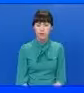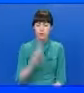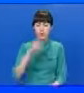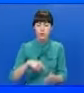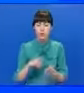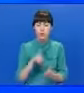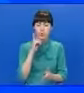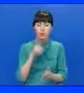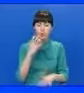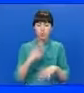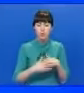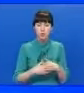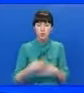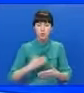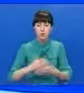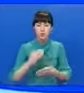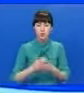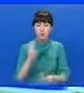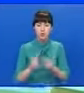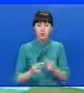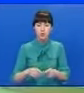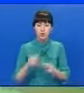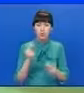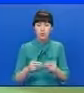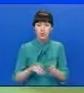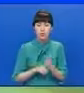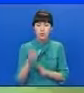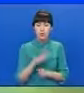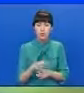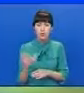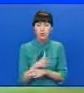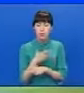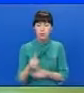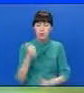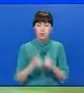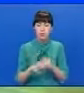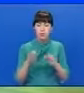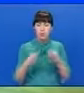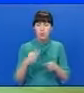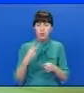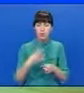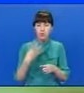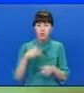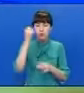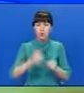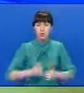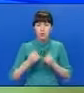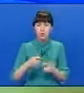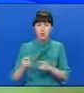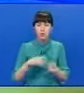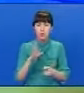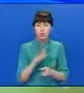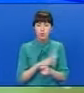Шымкентте жасөспірімдер арасында үстел теннисі ойындарынан ашық біріншілік басталды. Байрақты бәсеке ел тәуелсіздігінің 24 жылдығына орай ұйымдастырылып